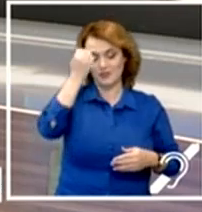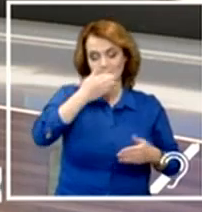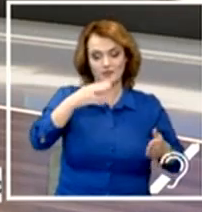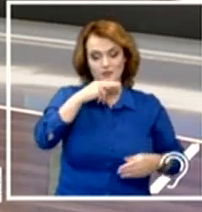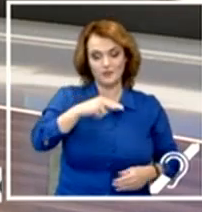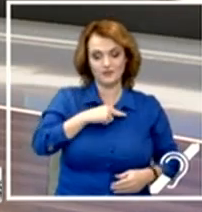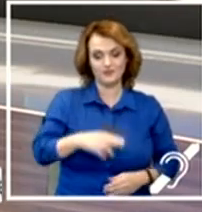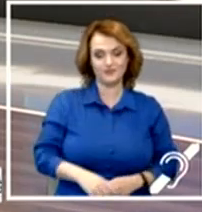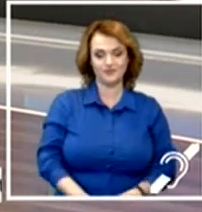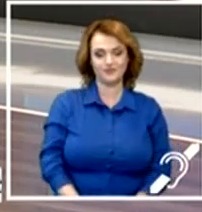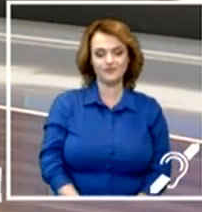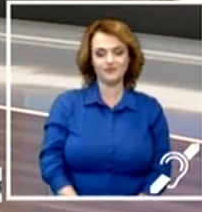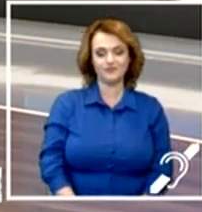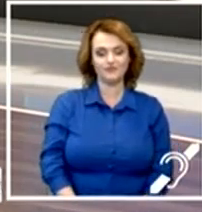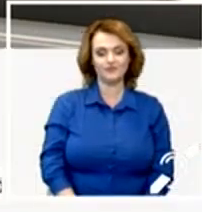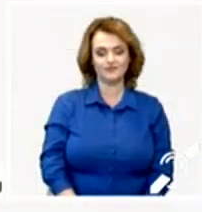pentru atenție. Pe curând!